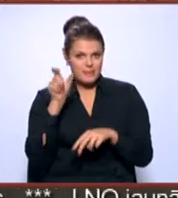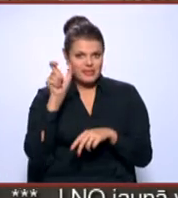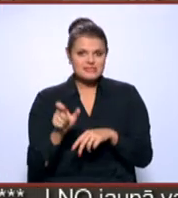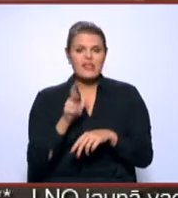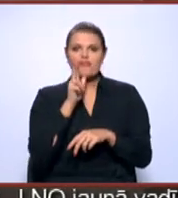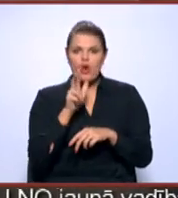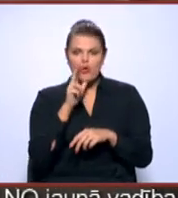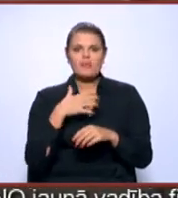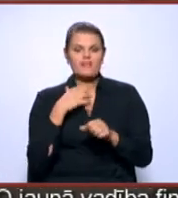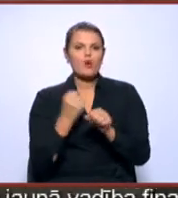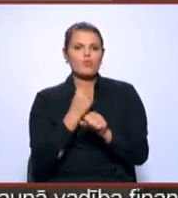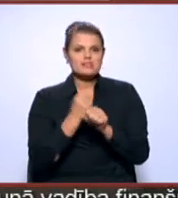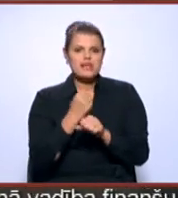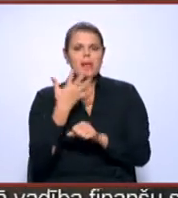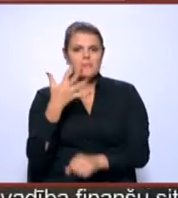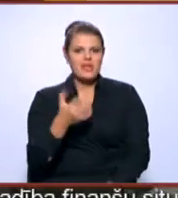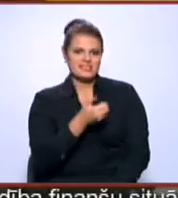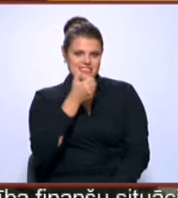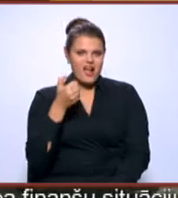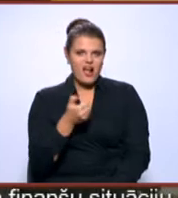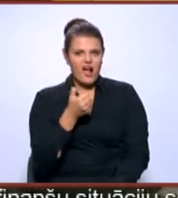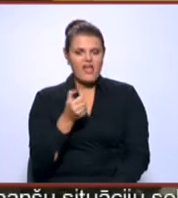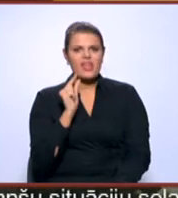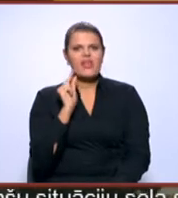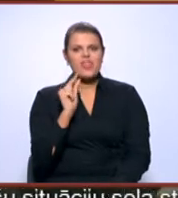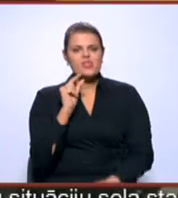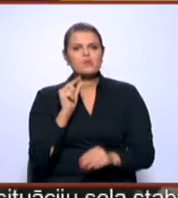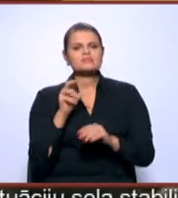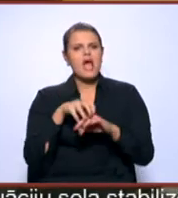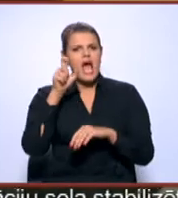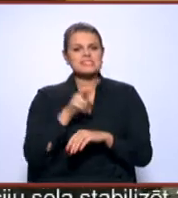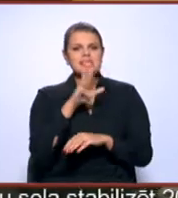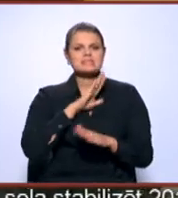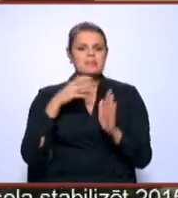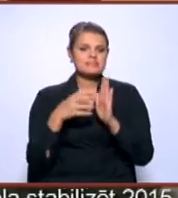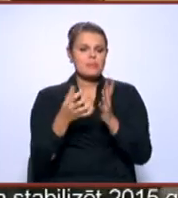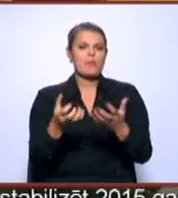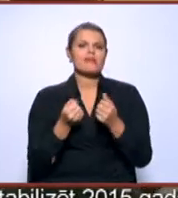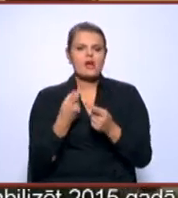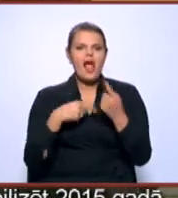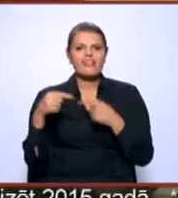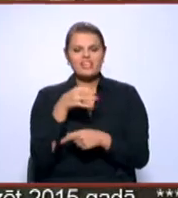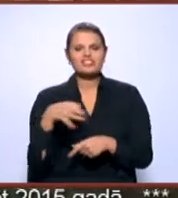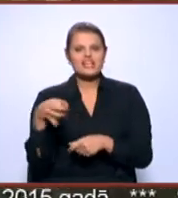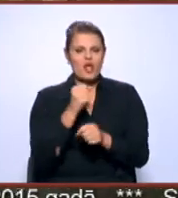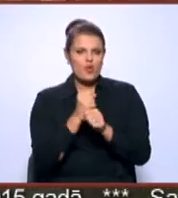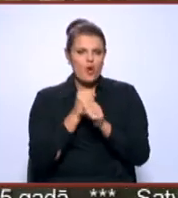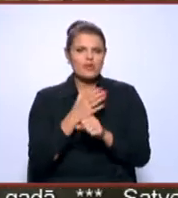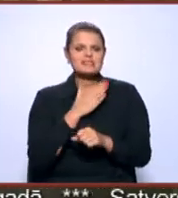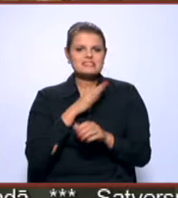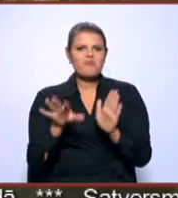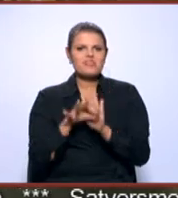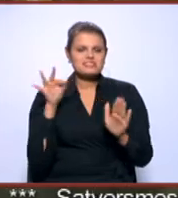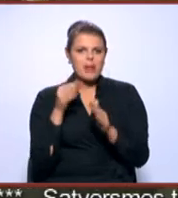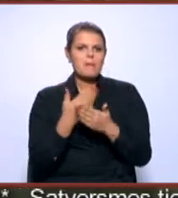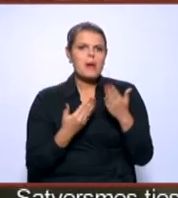speciālistam Daugavpilī jānostrādā 5 gadi. Nedaudzie ārsti, kas pēc diploma iegūšanas atgriežas reģionos, savu